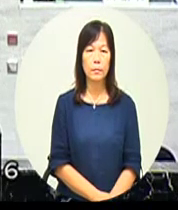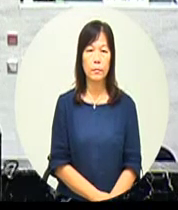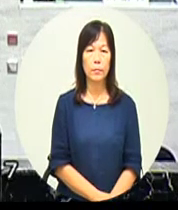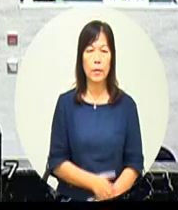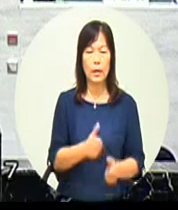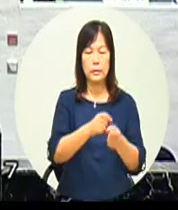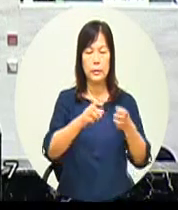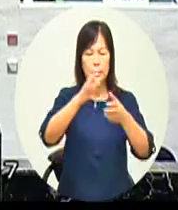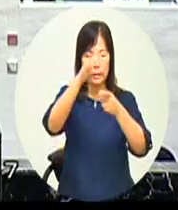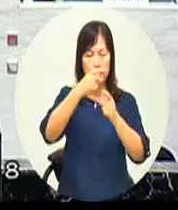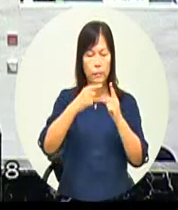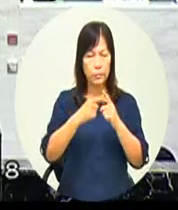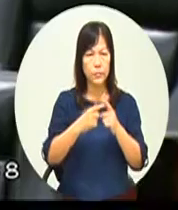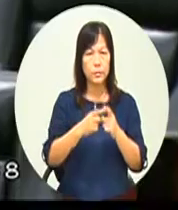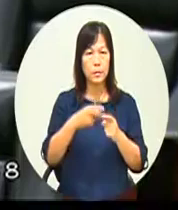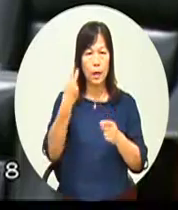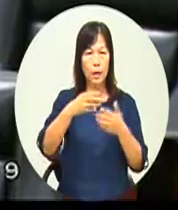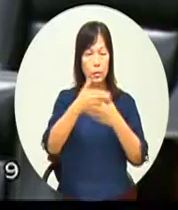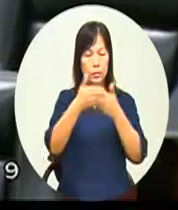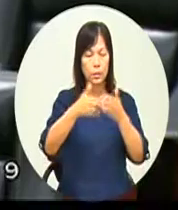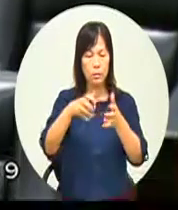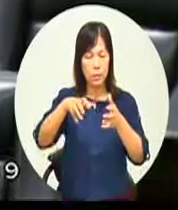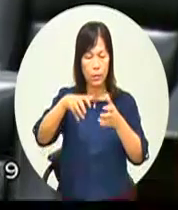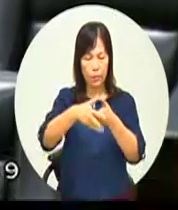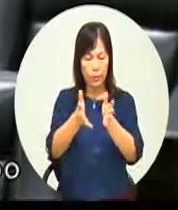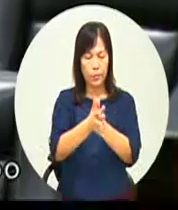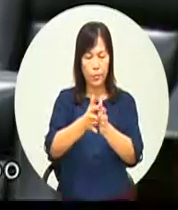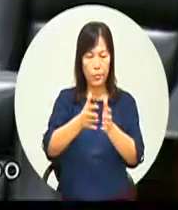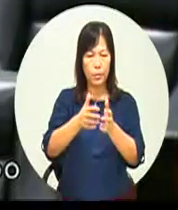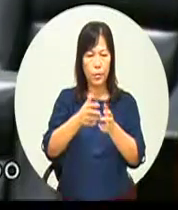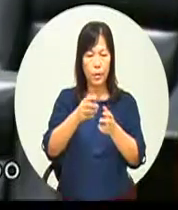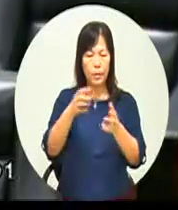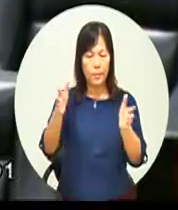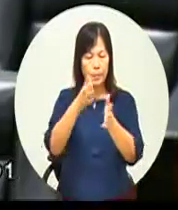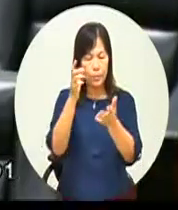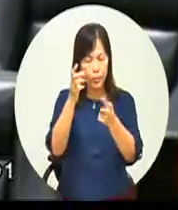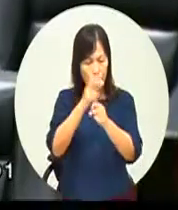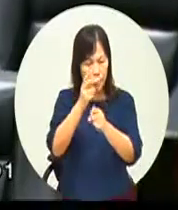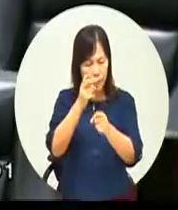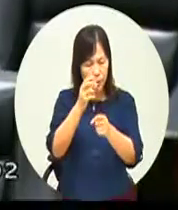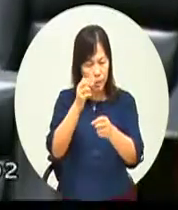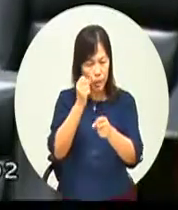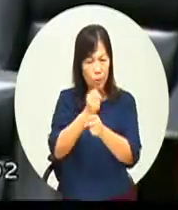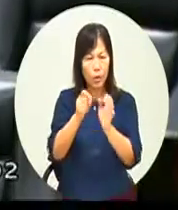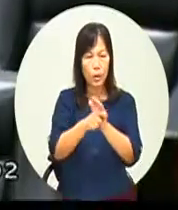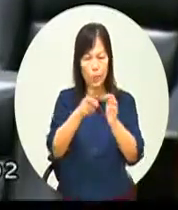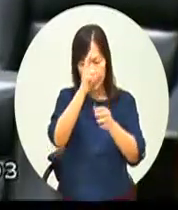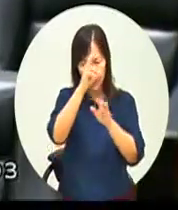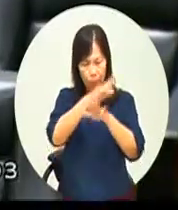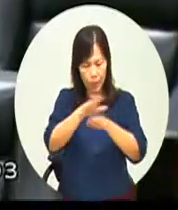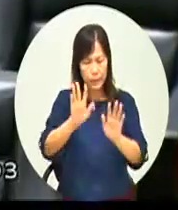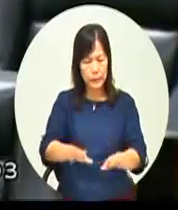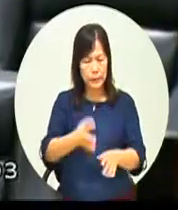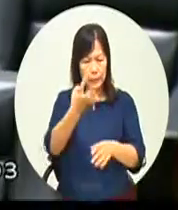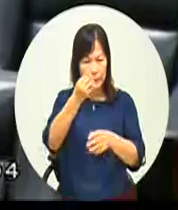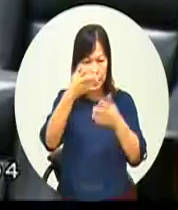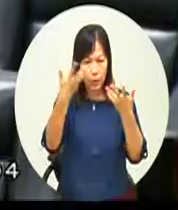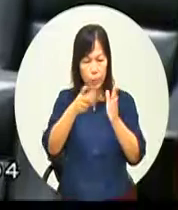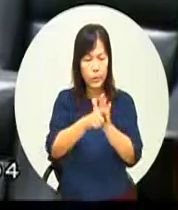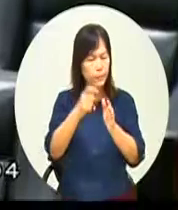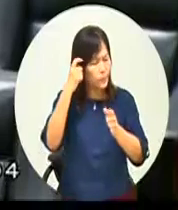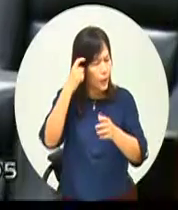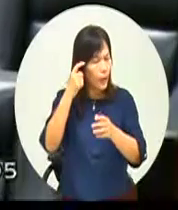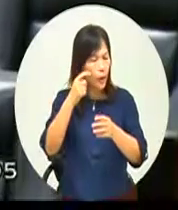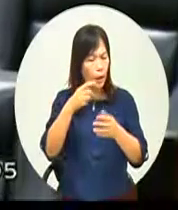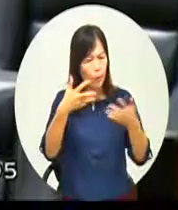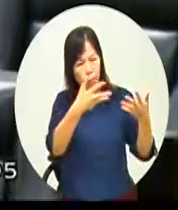谢谢召集人，还有交通部门的首长跟各位同仁，大家午安哈。今天就几个议题还有想法跟大家做